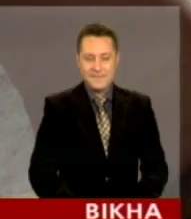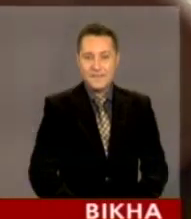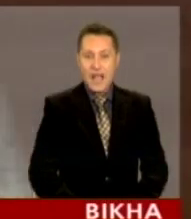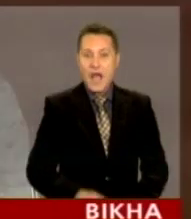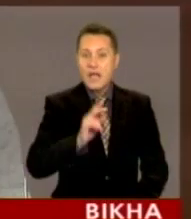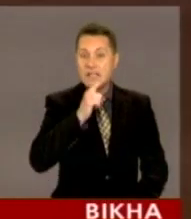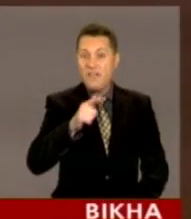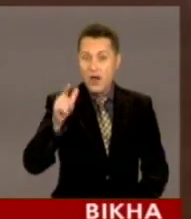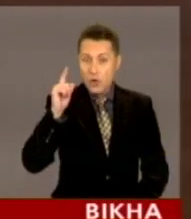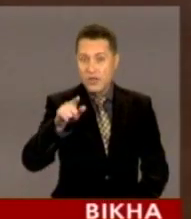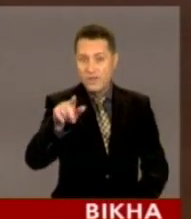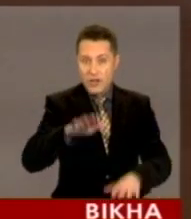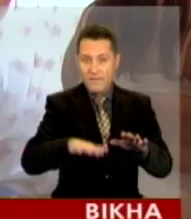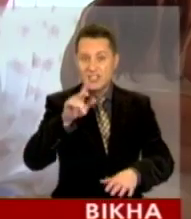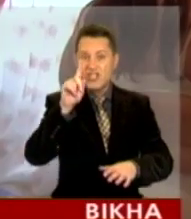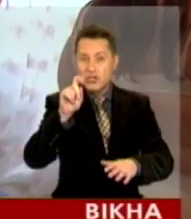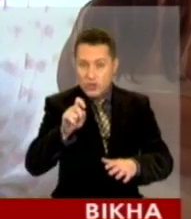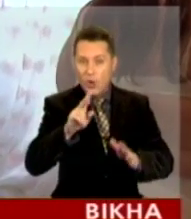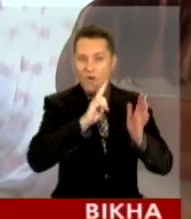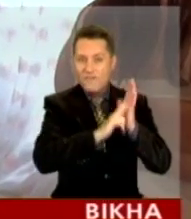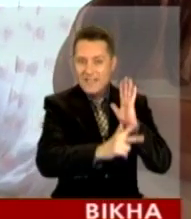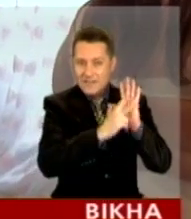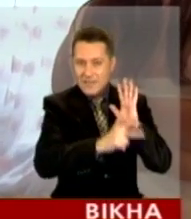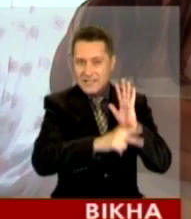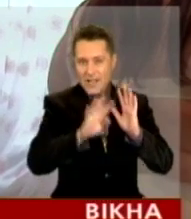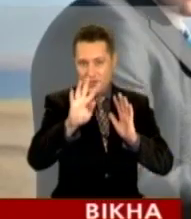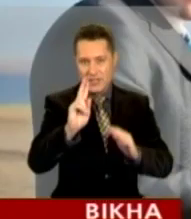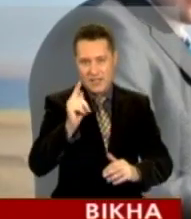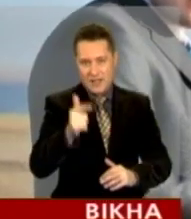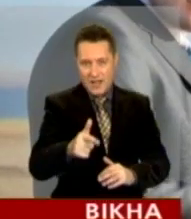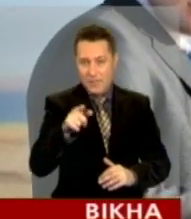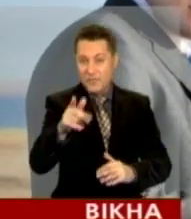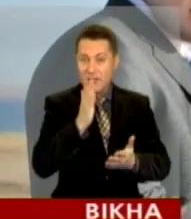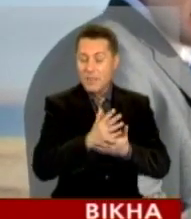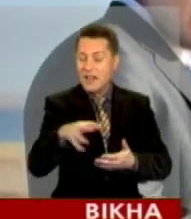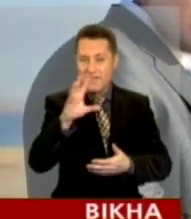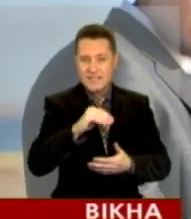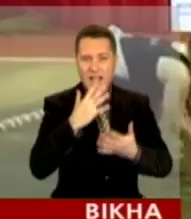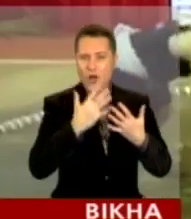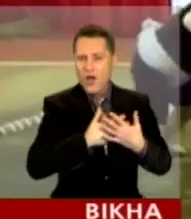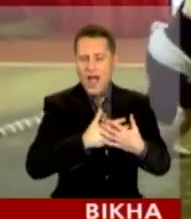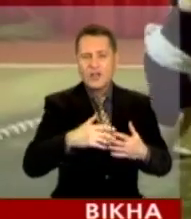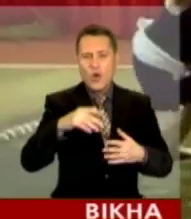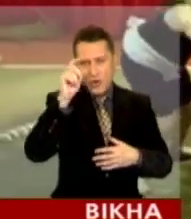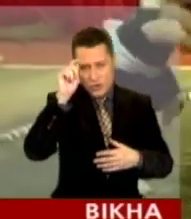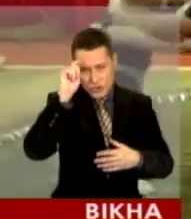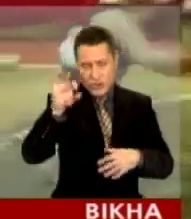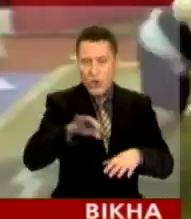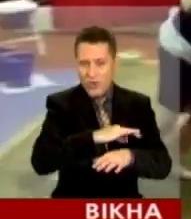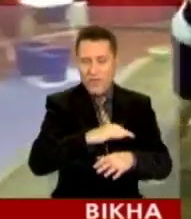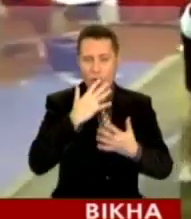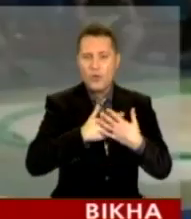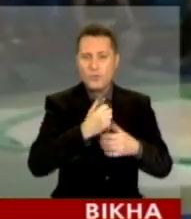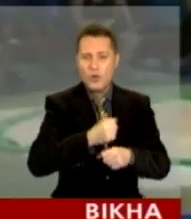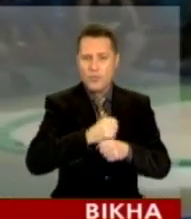Ще 2 роки тому вона важила 184 кілограми. Ольга Давидко мала все – коханого чоловіка, улюблену роботу. Жінка була